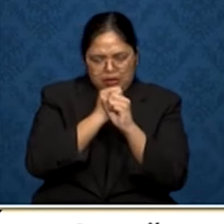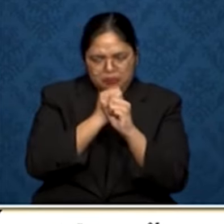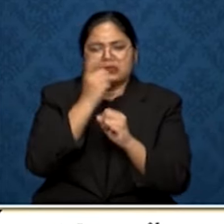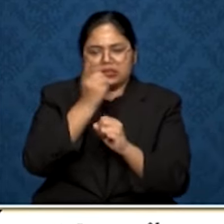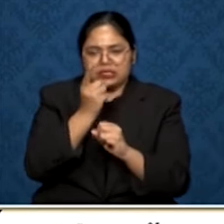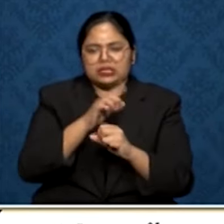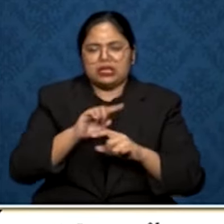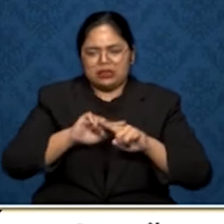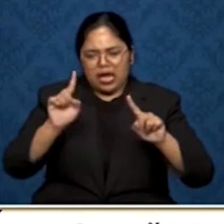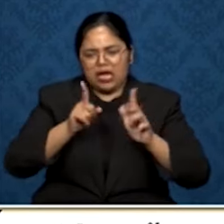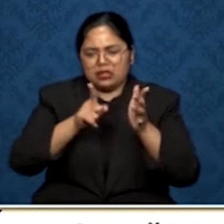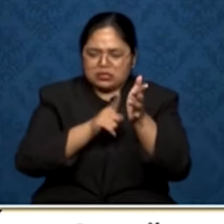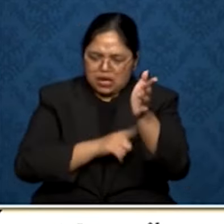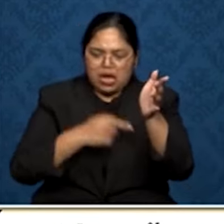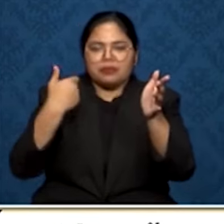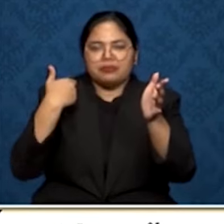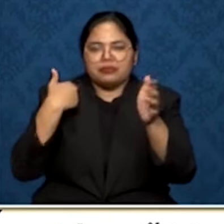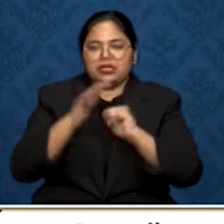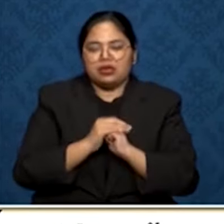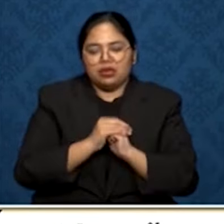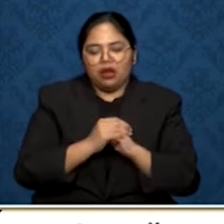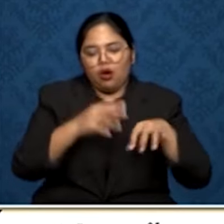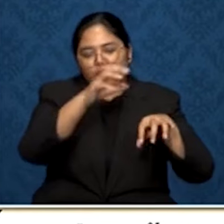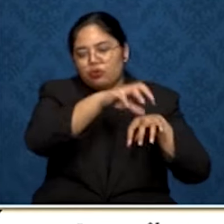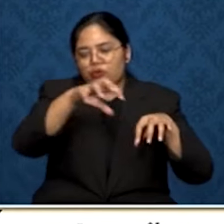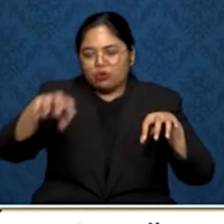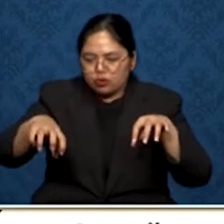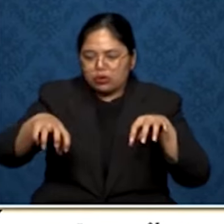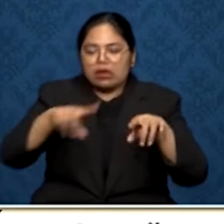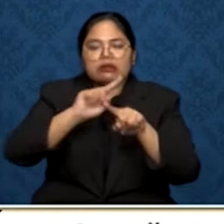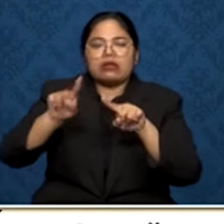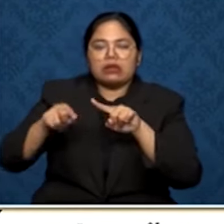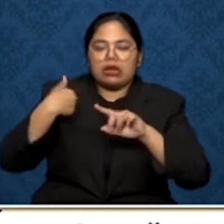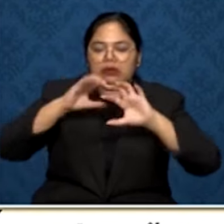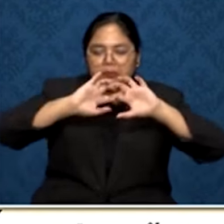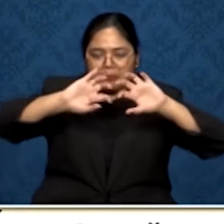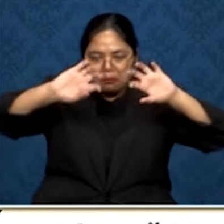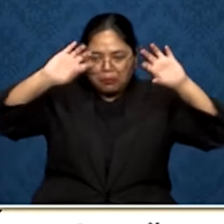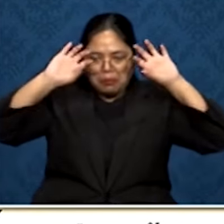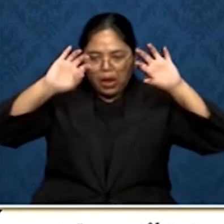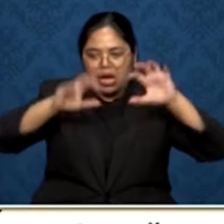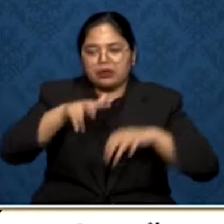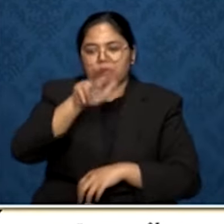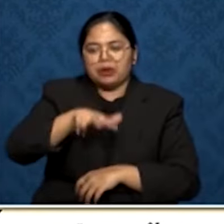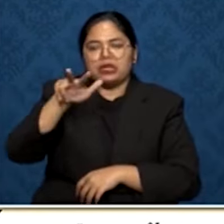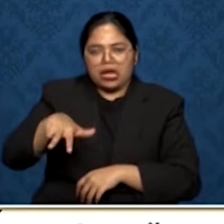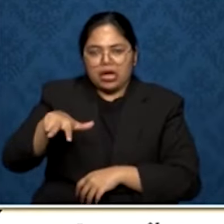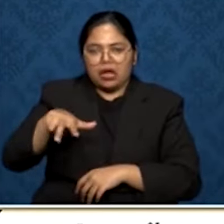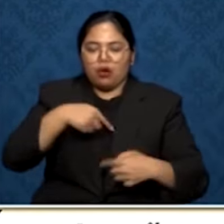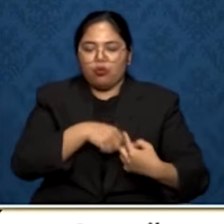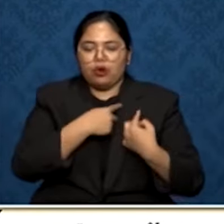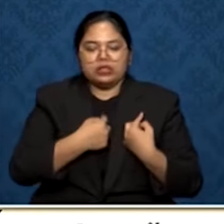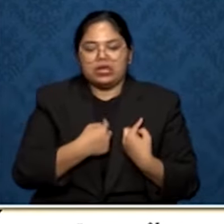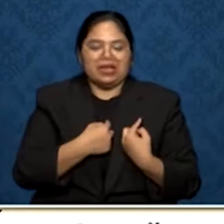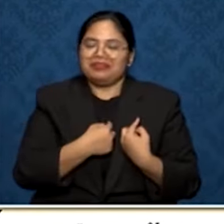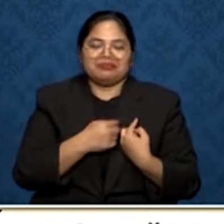นแล็มีหลายส่นที่สามารถพดได้ครัว่ารัฐบาลเพื่อใครหัวใจที่ไมใช่ประชายชนเนี่ย